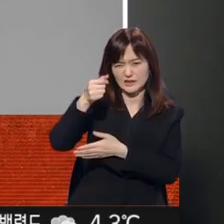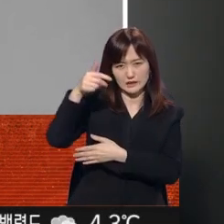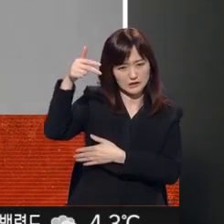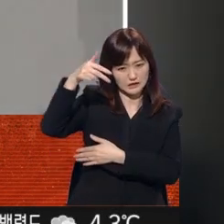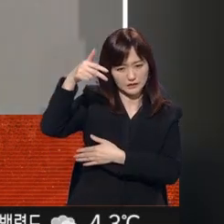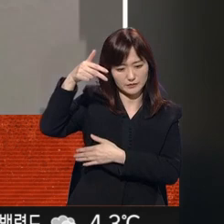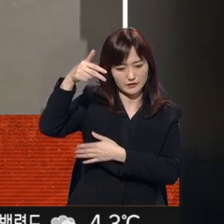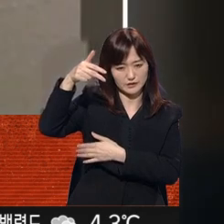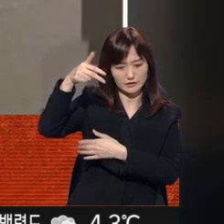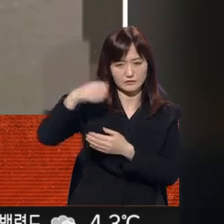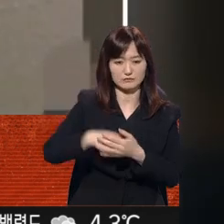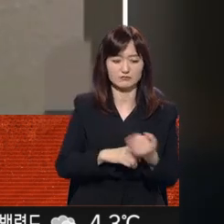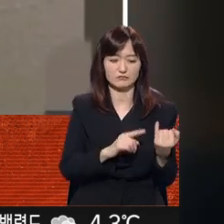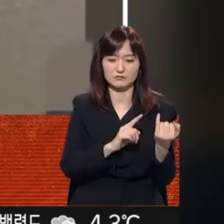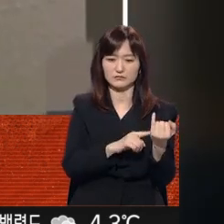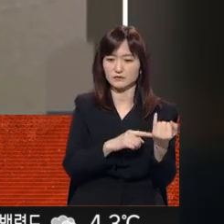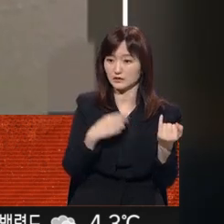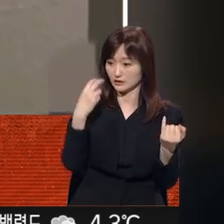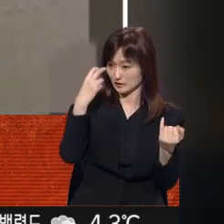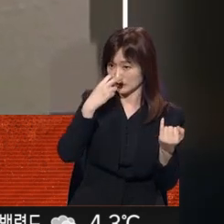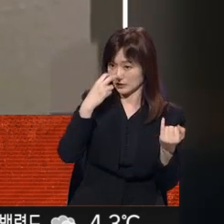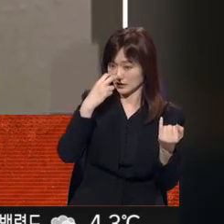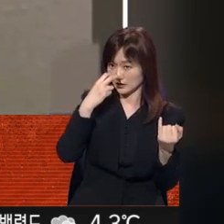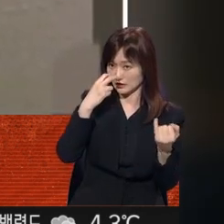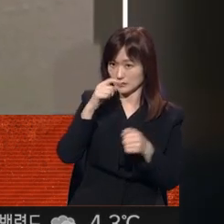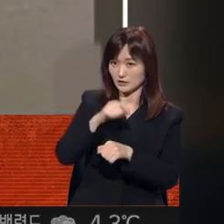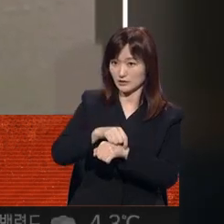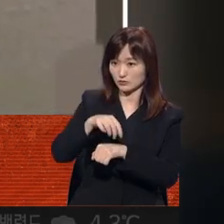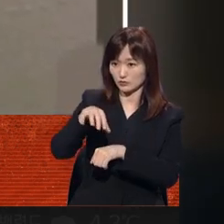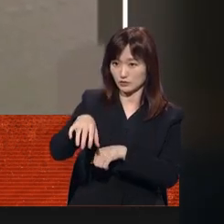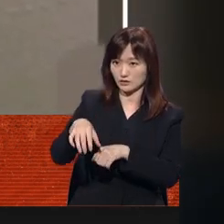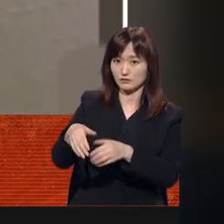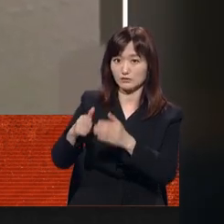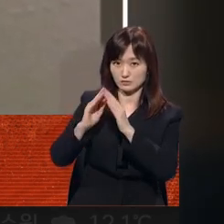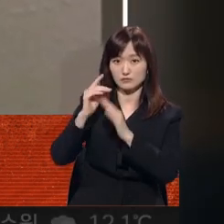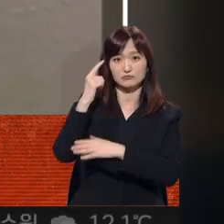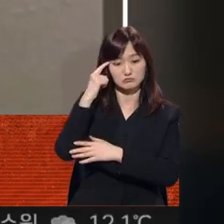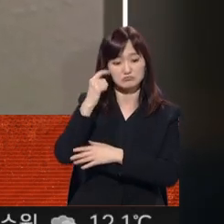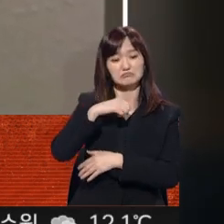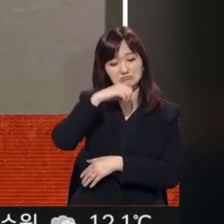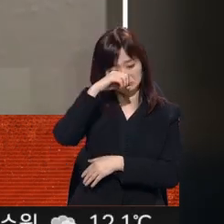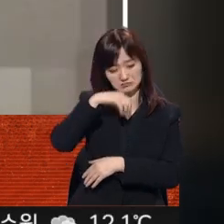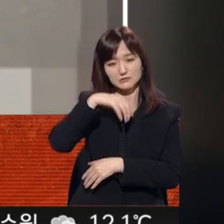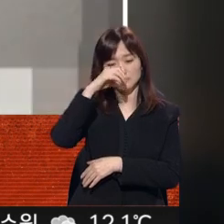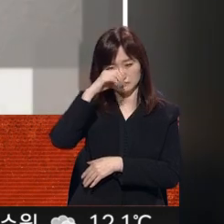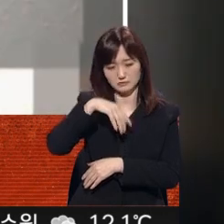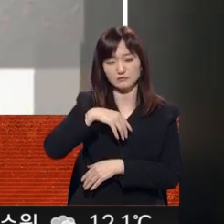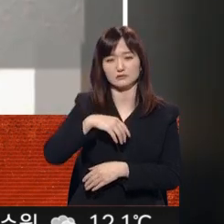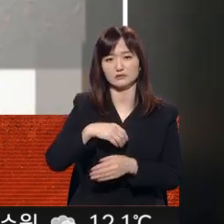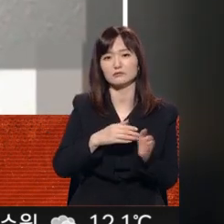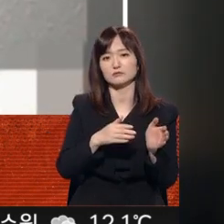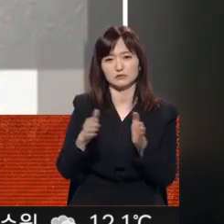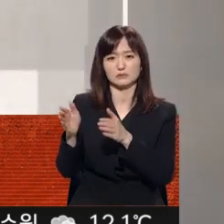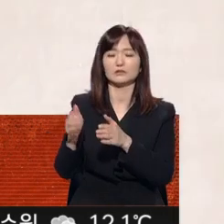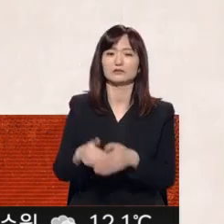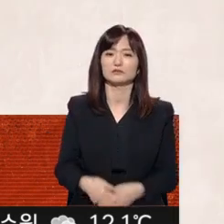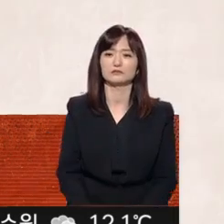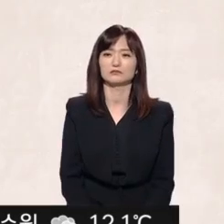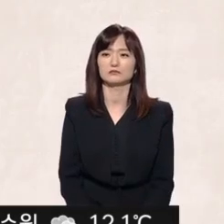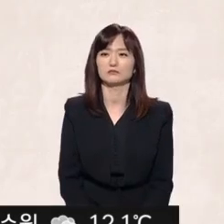했는데요 당시엔이 여성은 이거 관리사무소에서 설치했나 보다 이렇게 생각하고 대수롭지 않게 넘겼다고 합니다